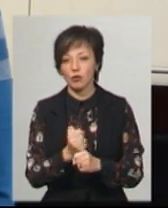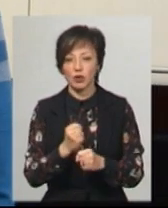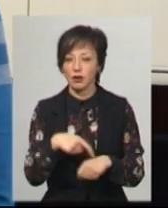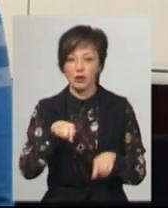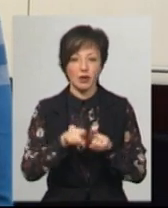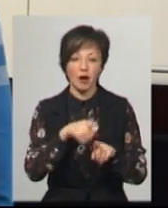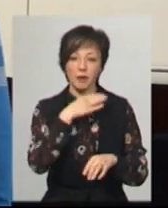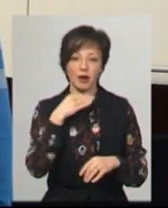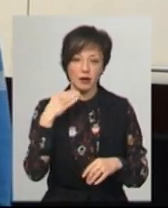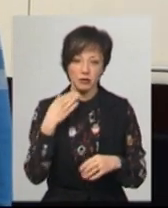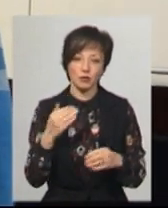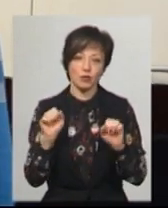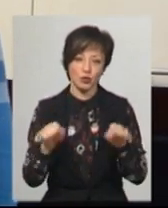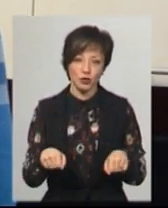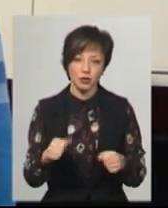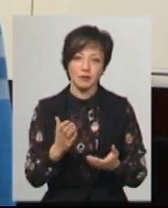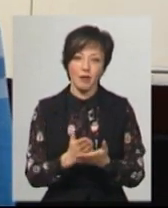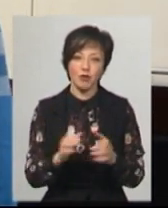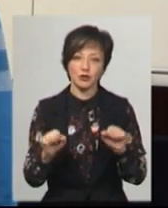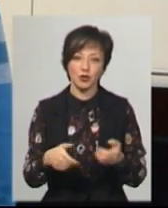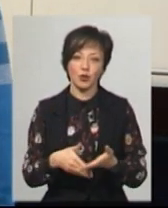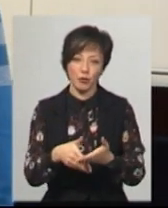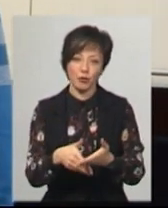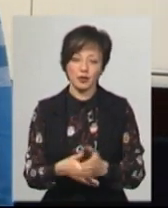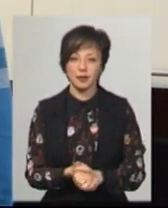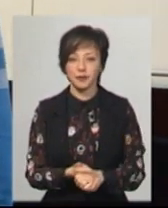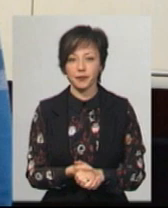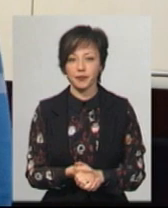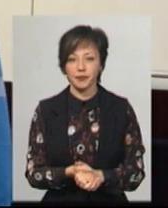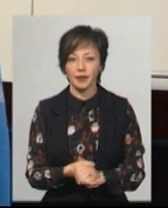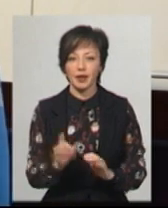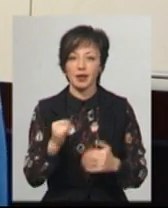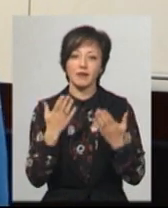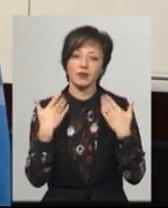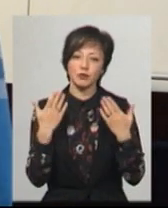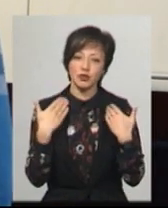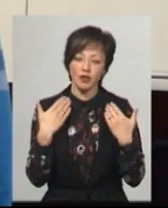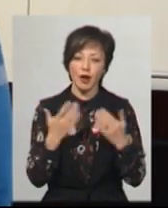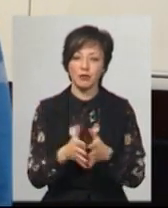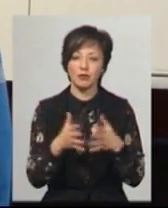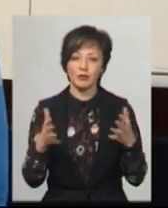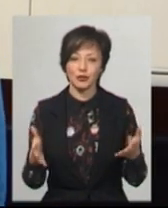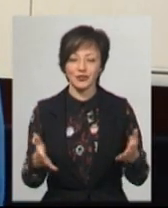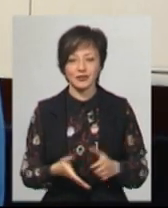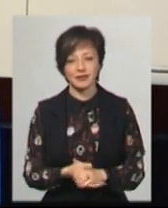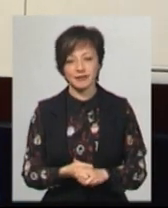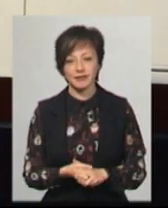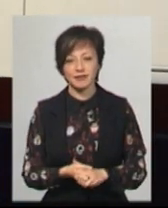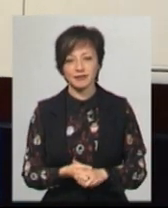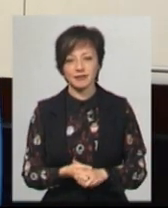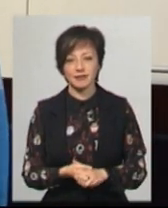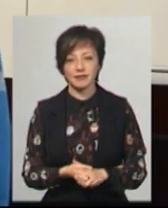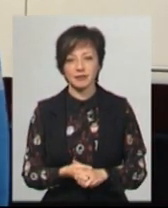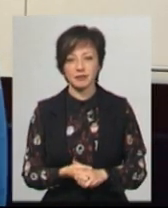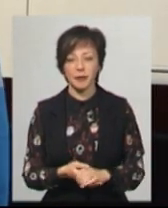так багато, то вже маю можливість допомогти. Ну і звичайно, що відпочиваємо більше, ну, наприклад,